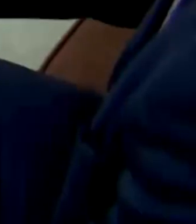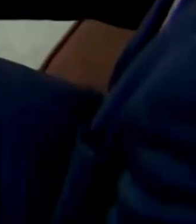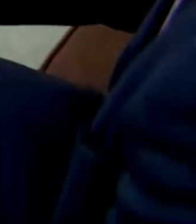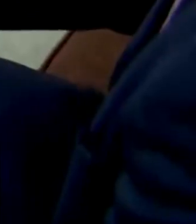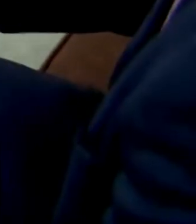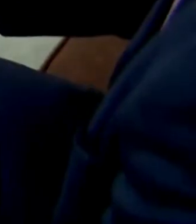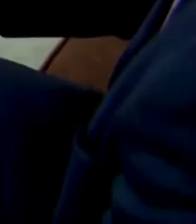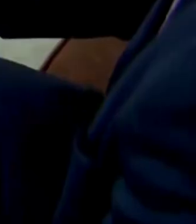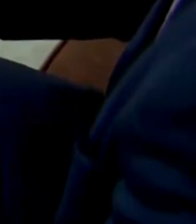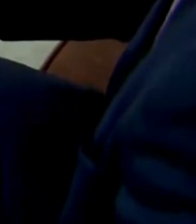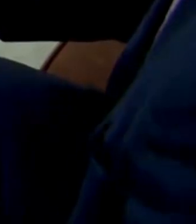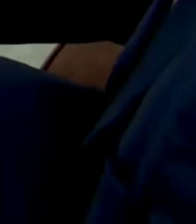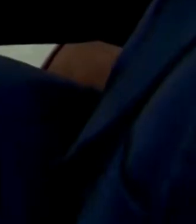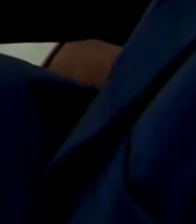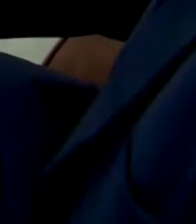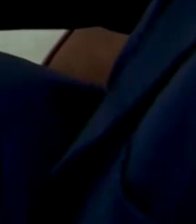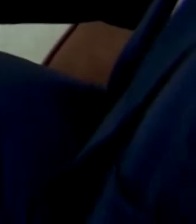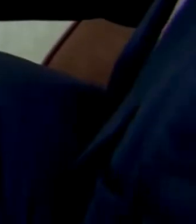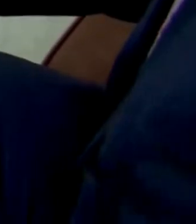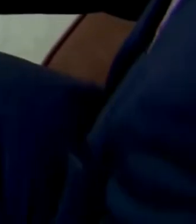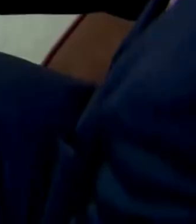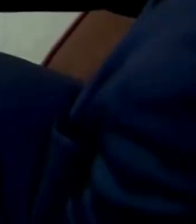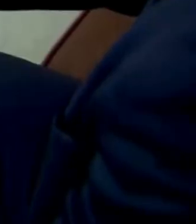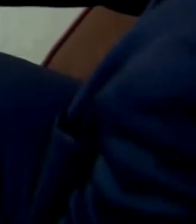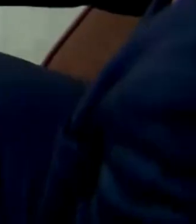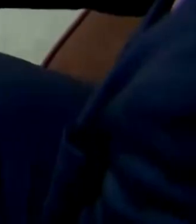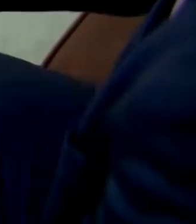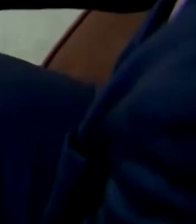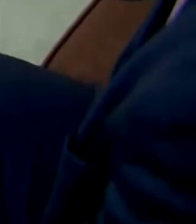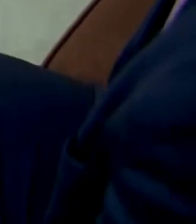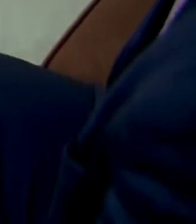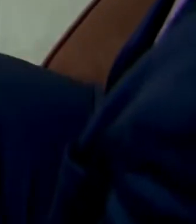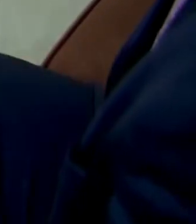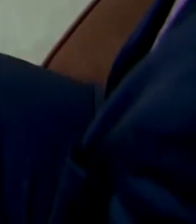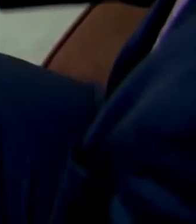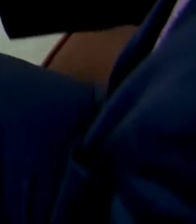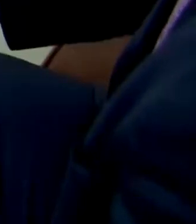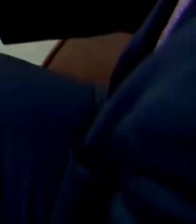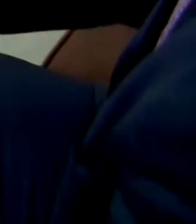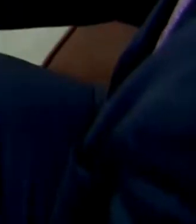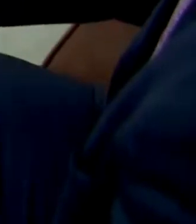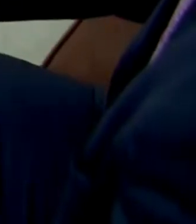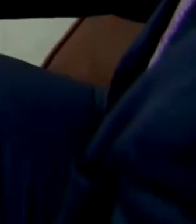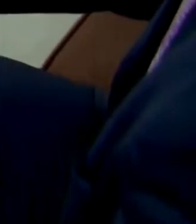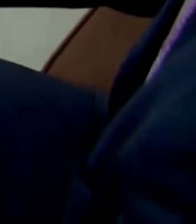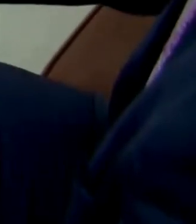O gayet normal ve sakin, kağıdı açarken salonda herkes çok gergin.